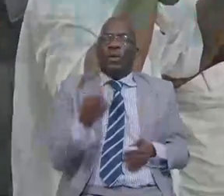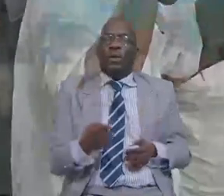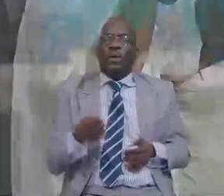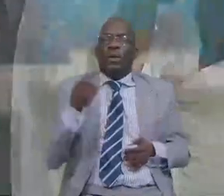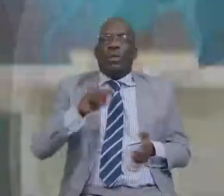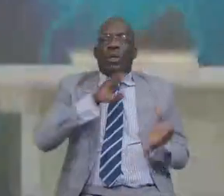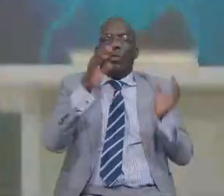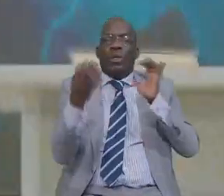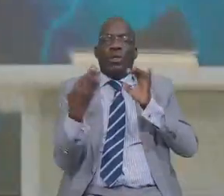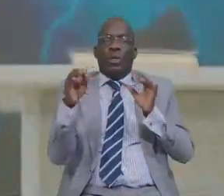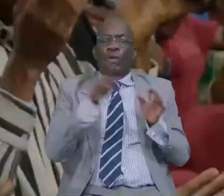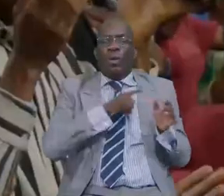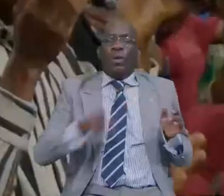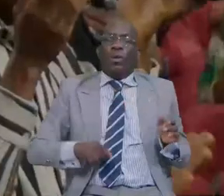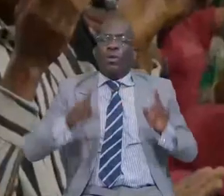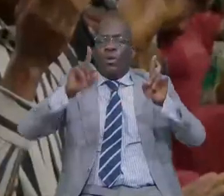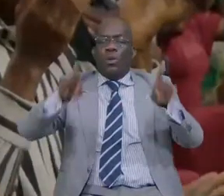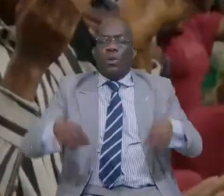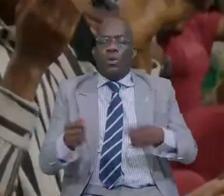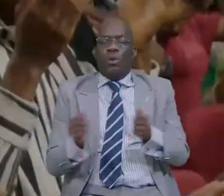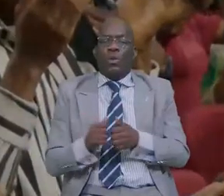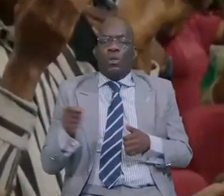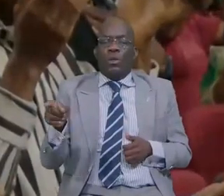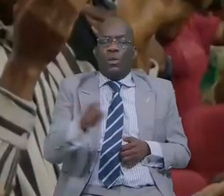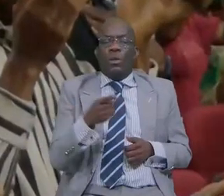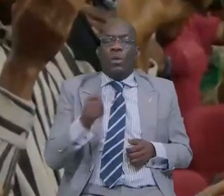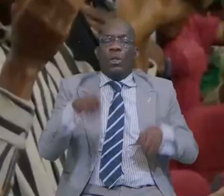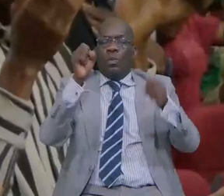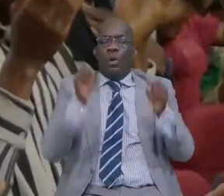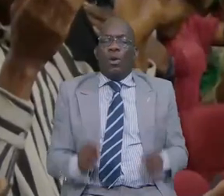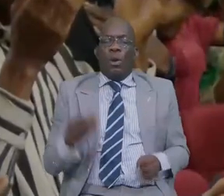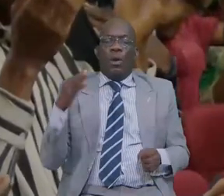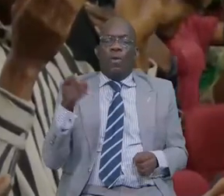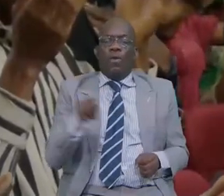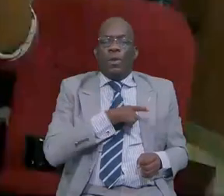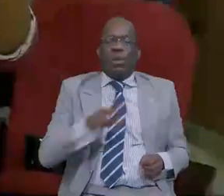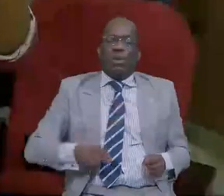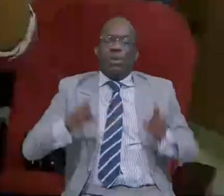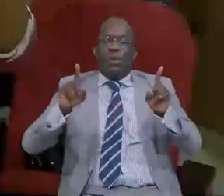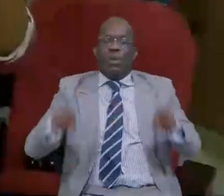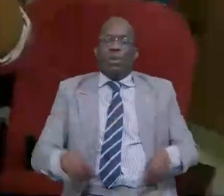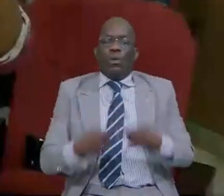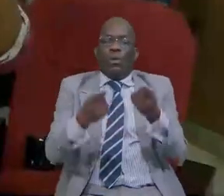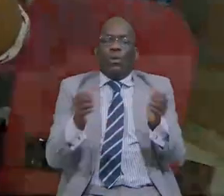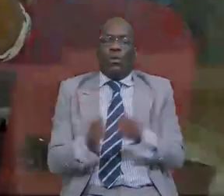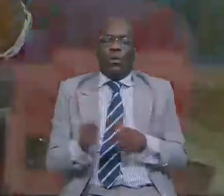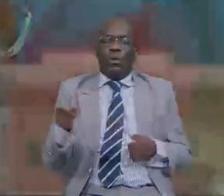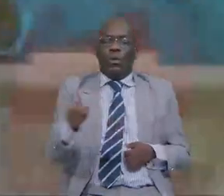La présence du Seigneur sera avec vous, la puissance du Seigneur sera avec